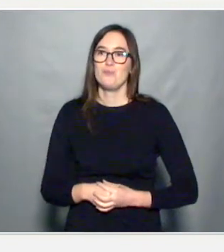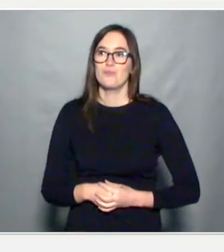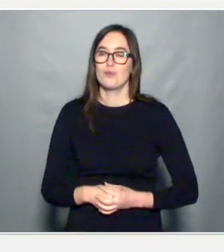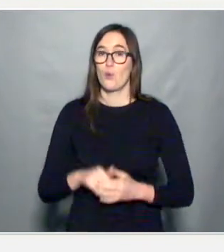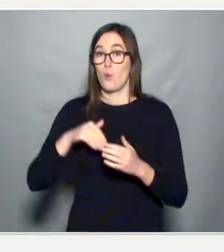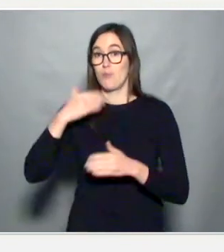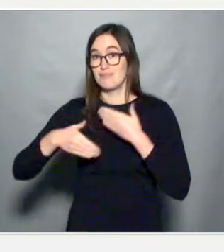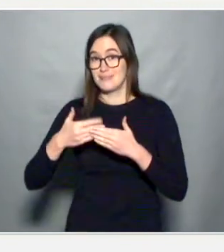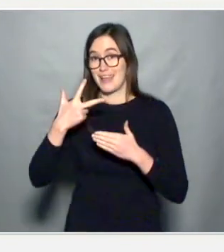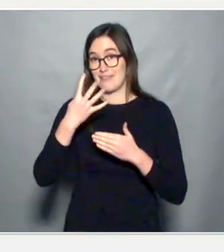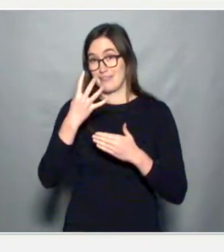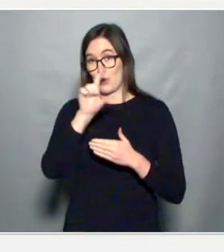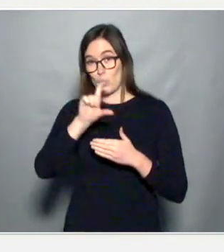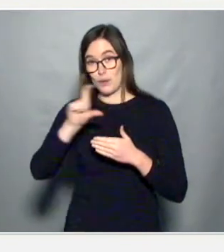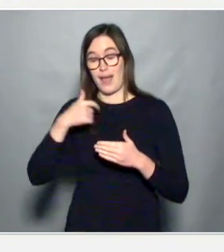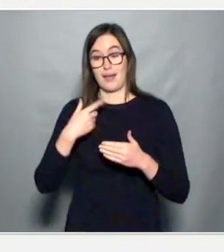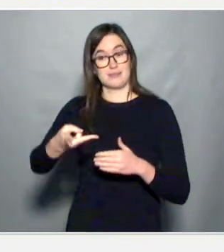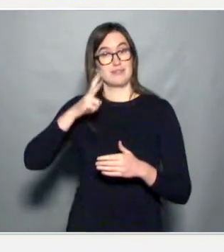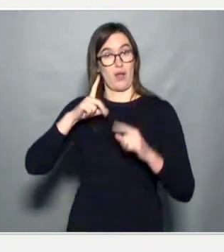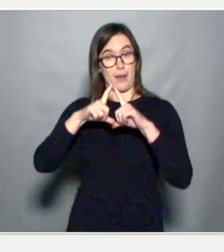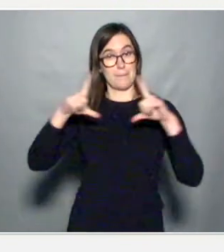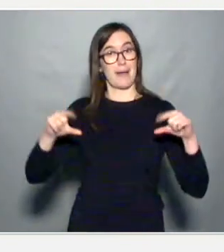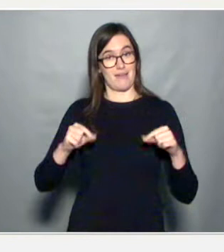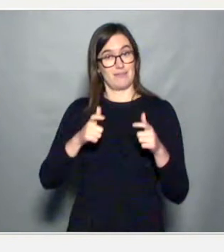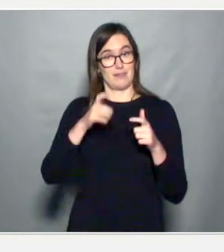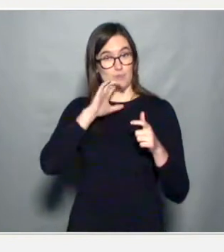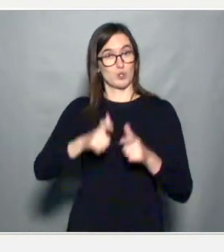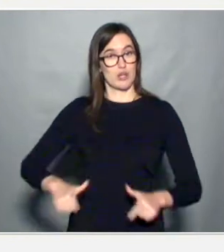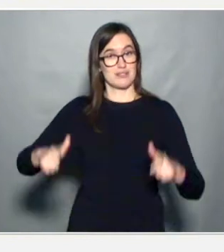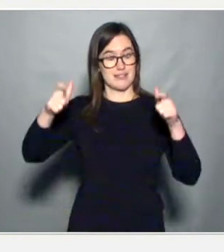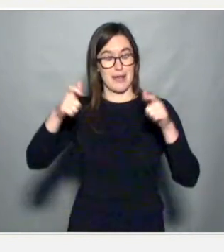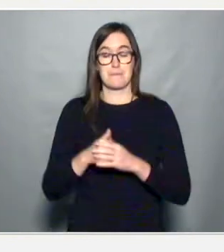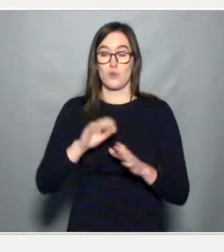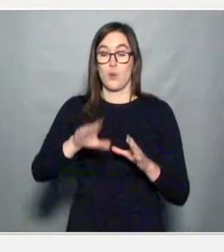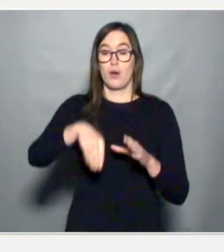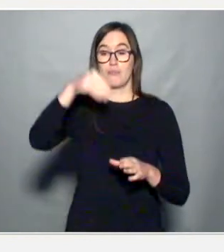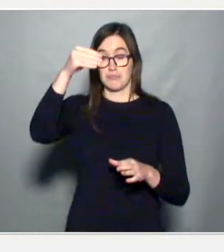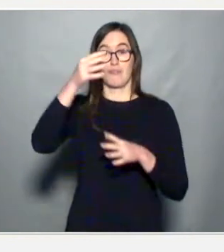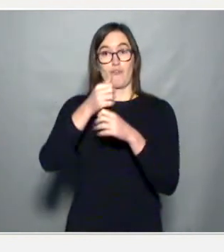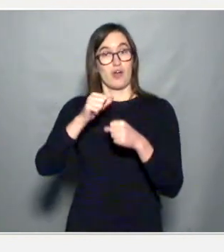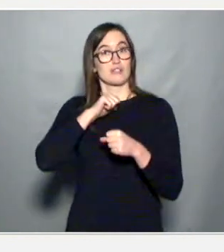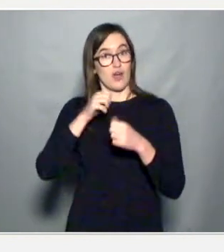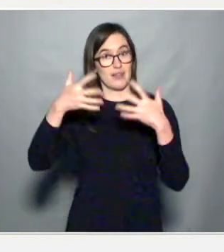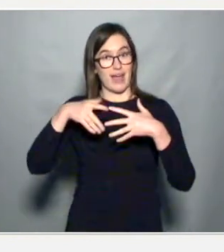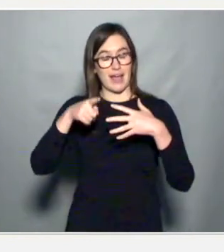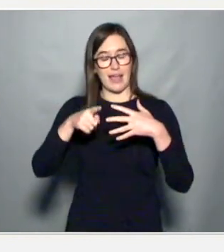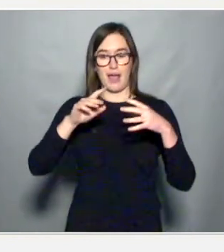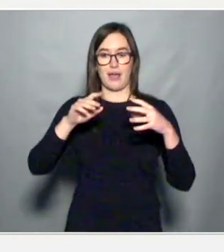3-4 veckor senare fick jag hem ett brev i min brevlåda. Från just Skatteverket där det stod